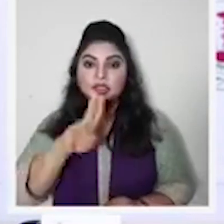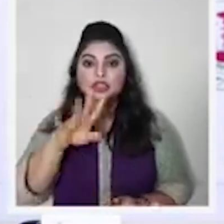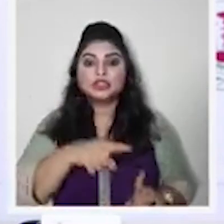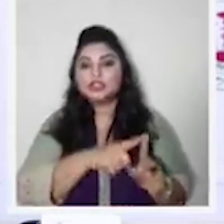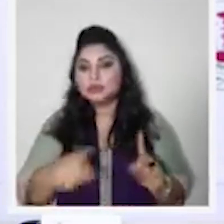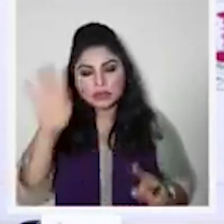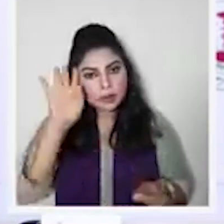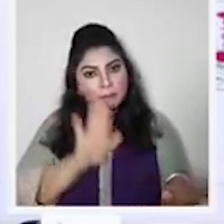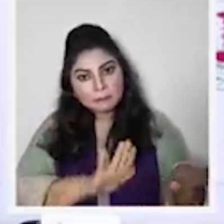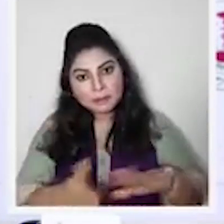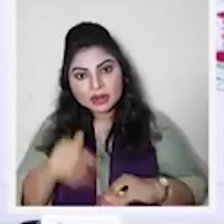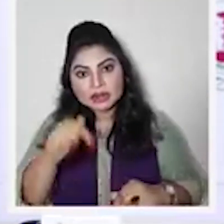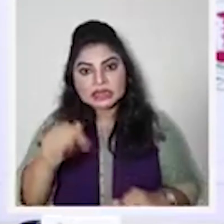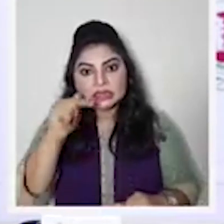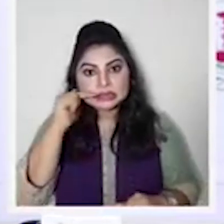675.26।